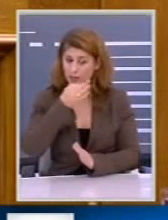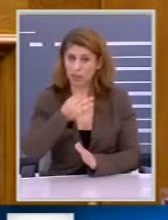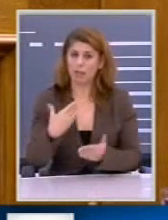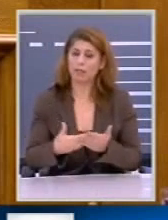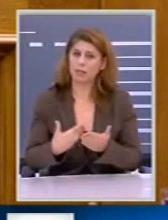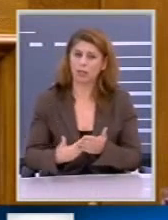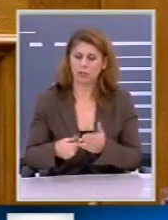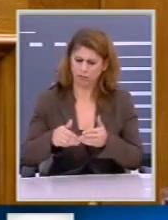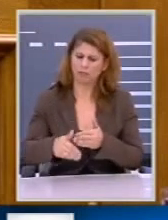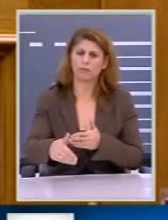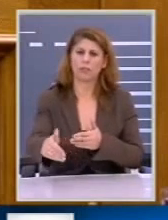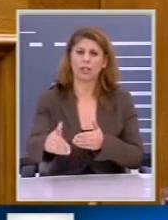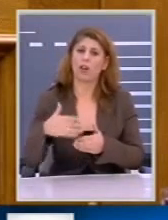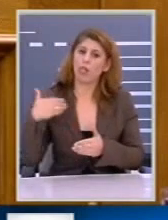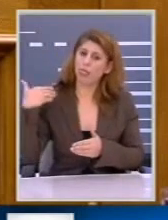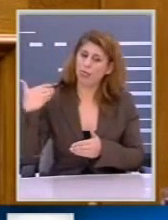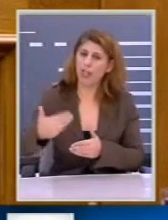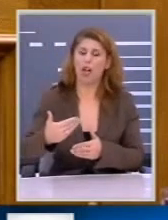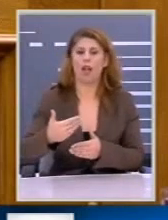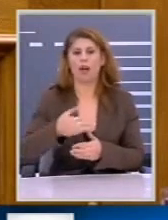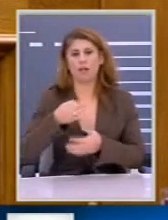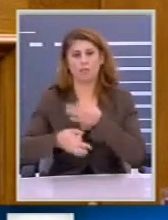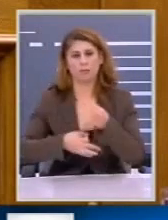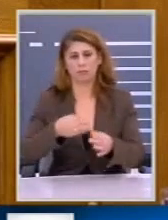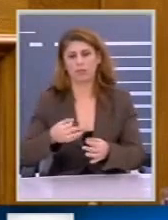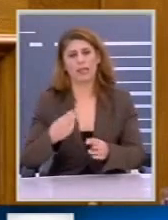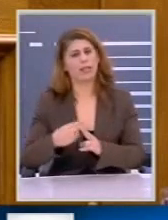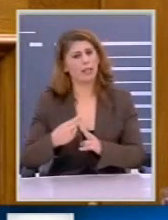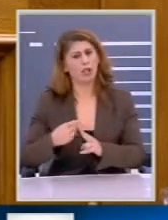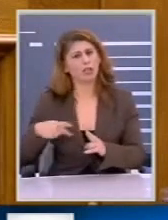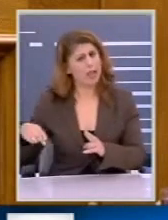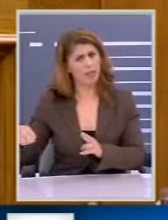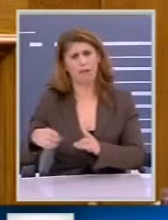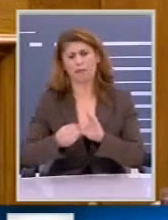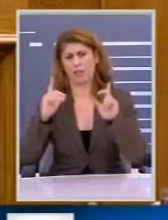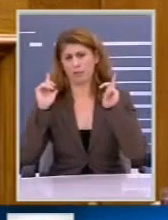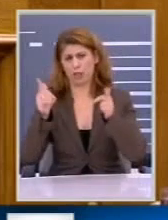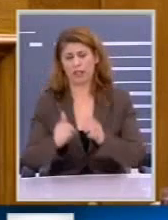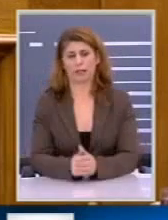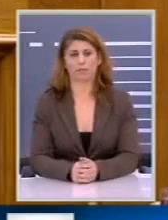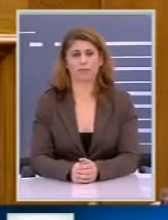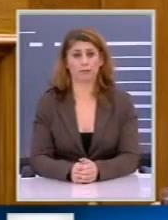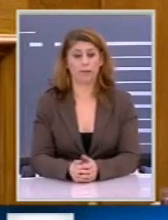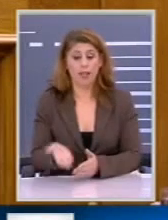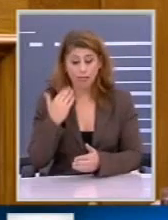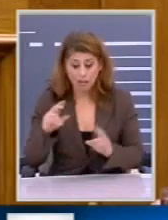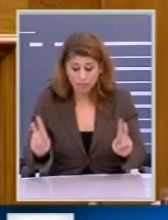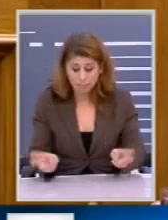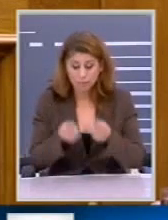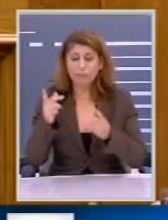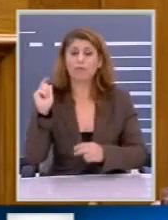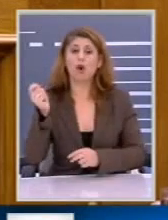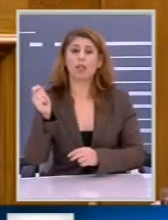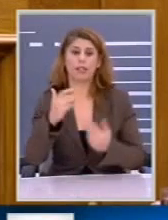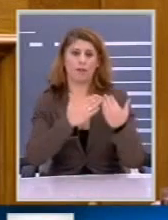λίγο αναμένεται να απτυχθεί από τους συναδέλφους της αξιωματικής κυρίως αντιπολίτευσης. Δεν ανιχνεύθηκαν, λένε, πολιτικές